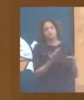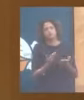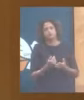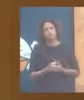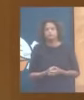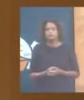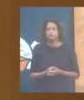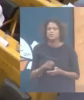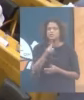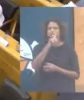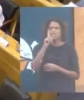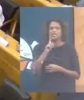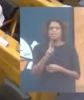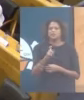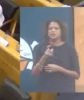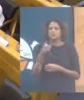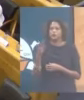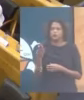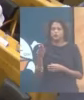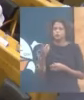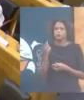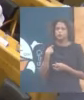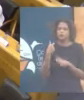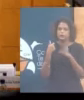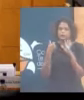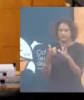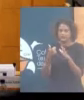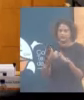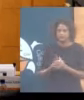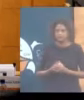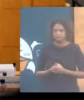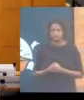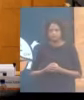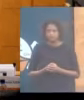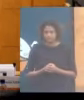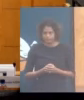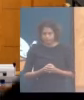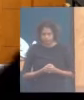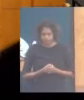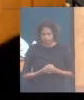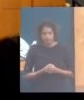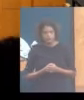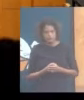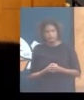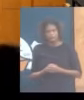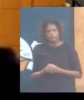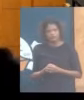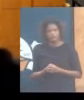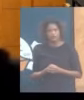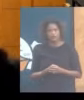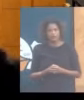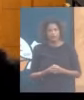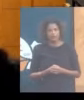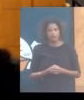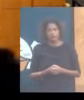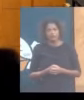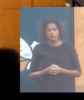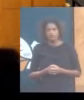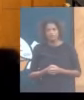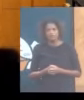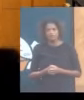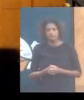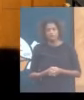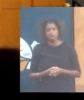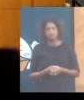passons maintenant aux questions du Grand Assemblée. La question numéro 6, elle est posée par M. Daniel Marissette.